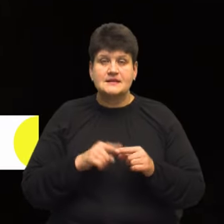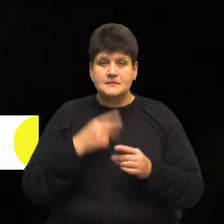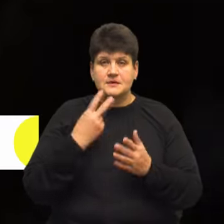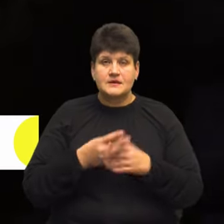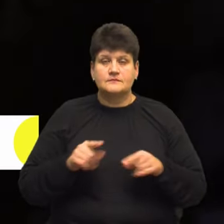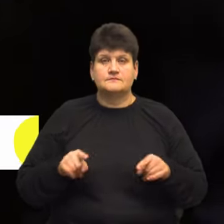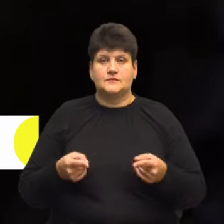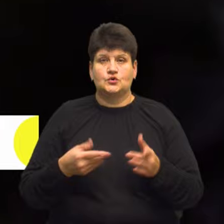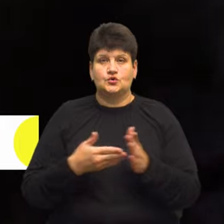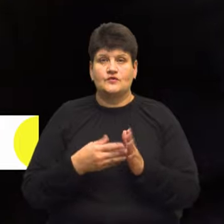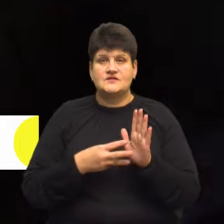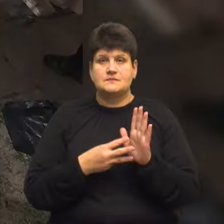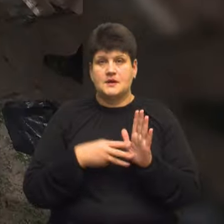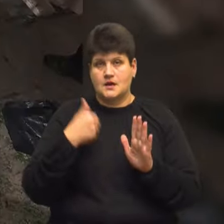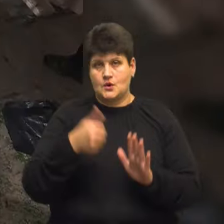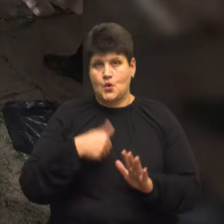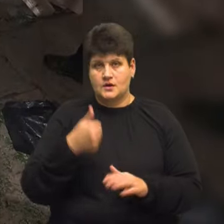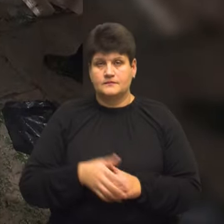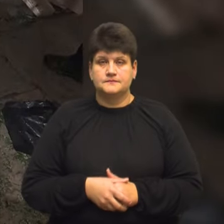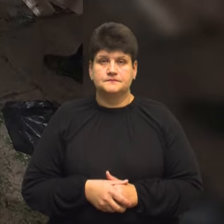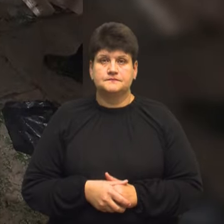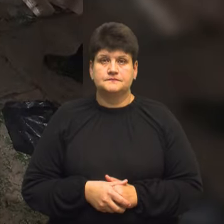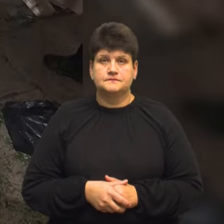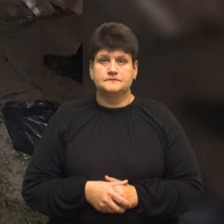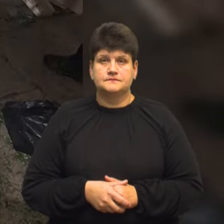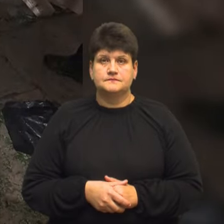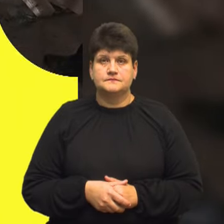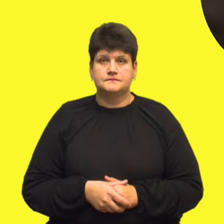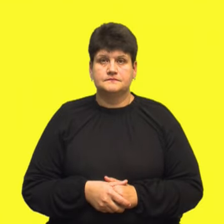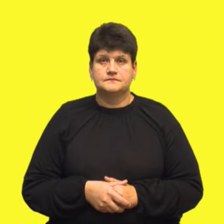ув'язнення до 8 років, сказав Сергій Крета.